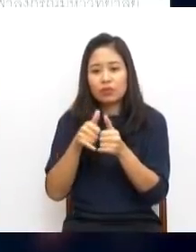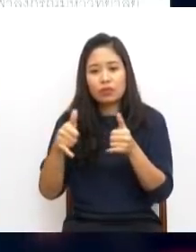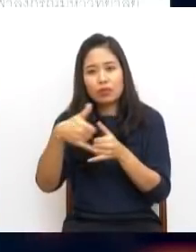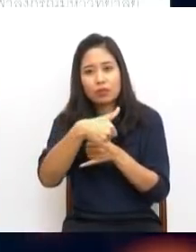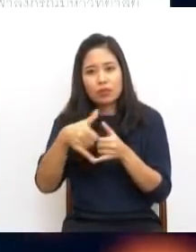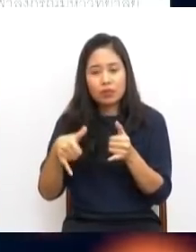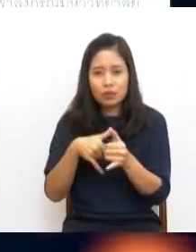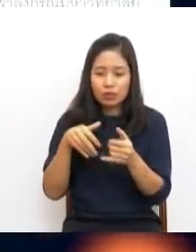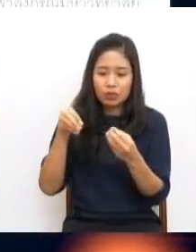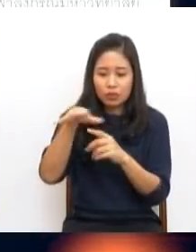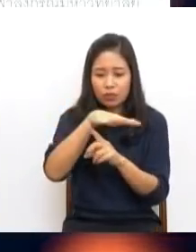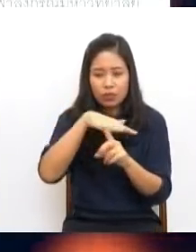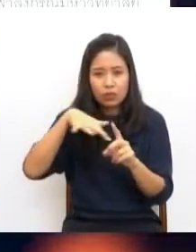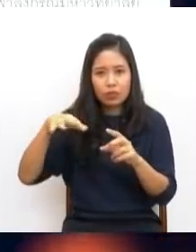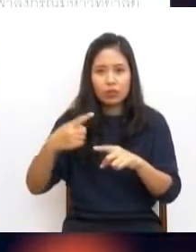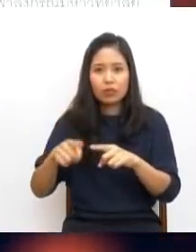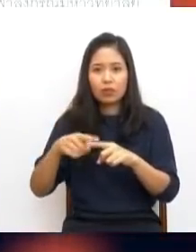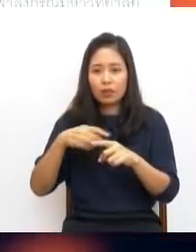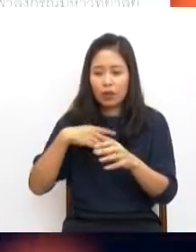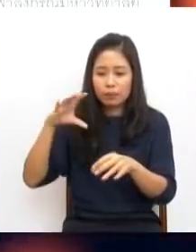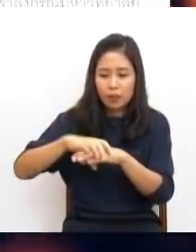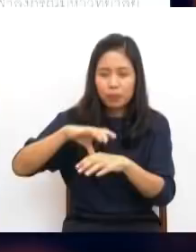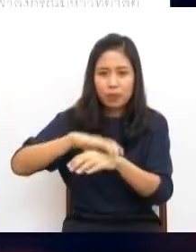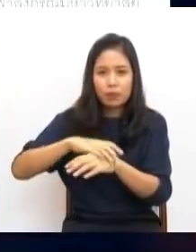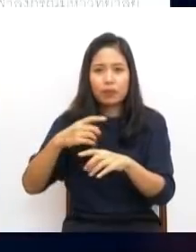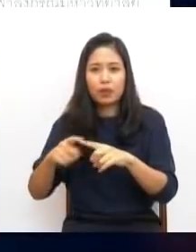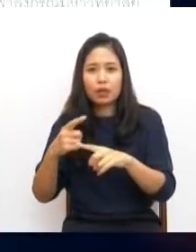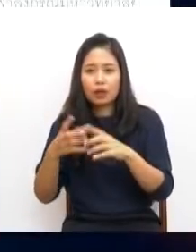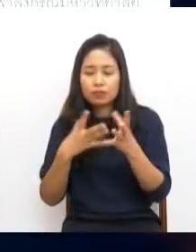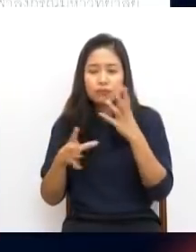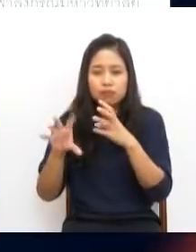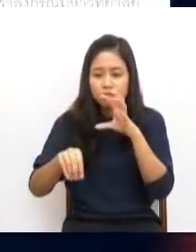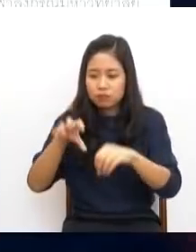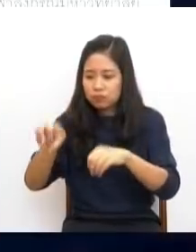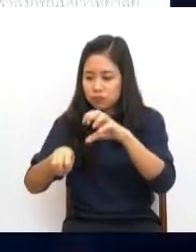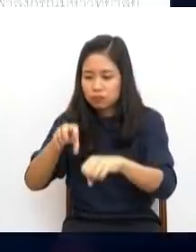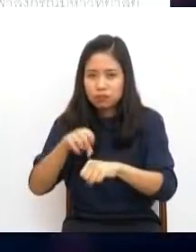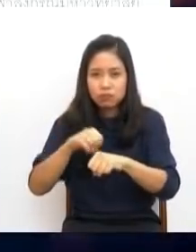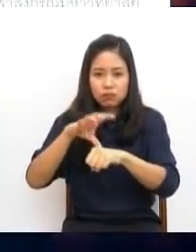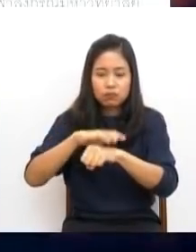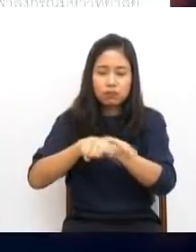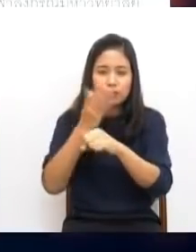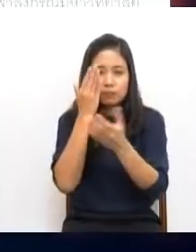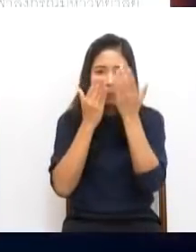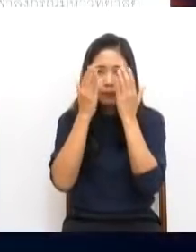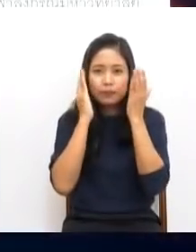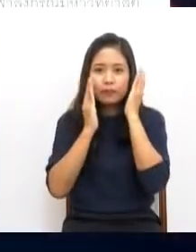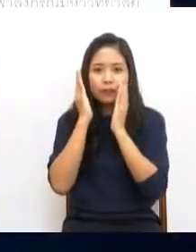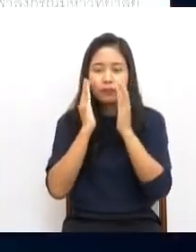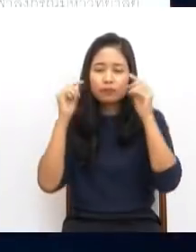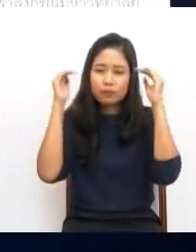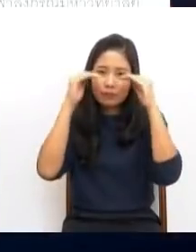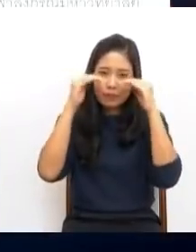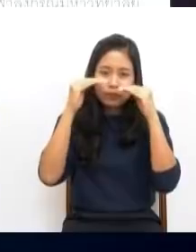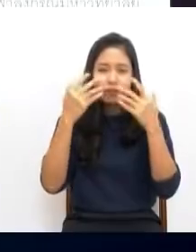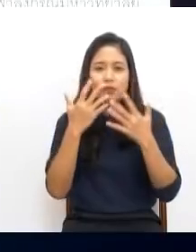สิ่งแวดล้อมเมื่อมือเราไปสัมผัสแล้วจากนั้นนำมือมาสัมผัสบริเวณใบหน้านะคะที่ตานะคะหรือ